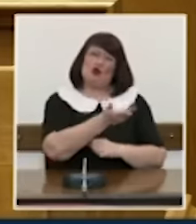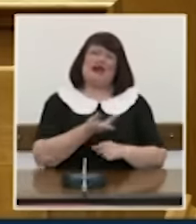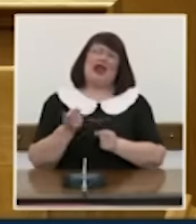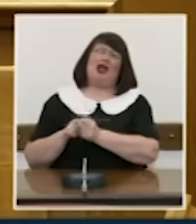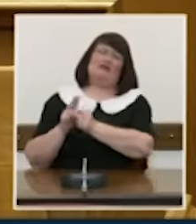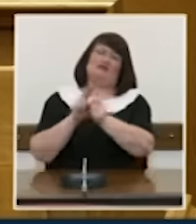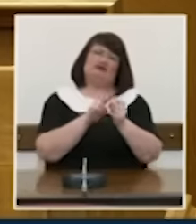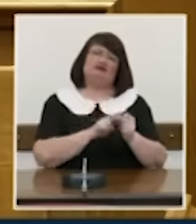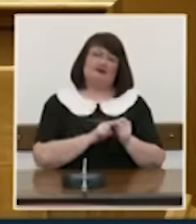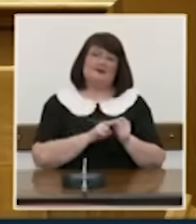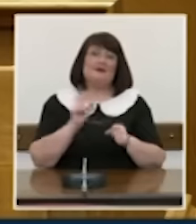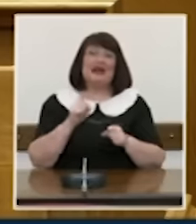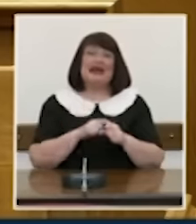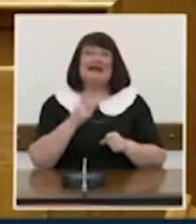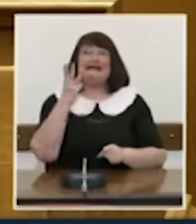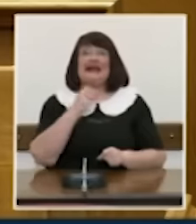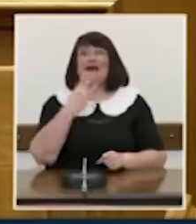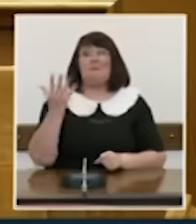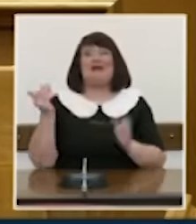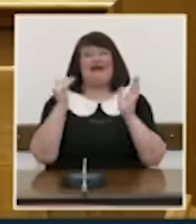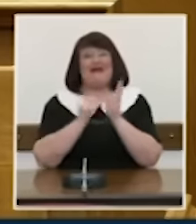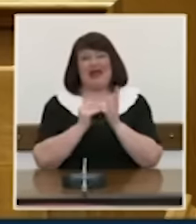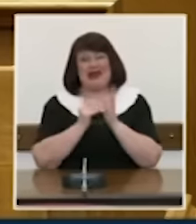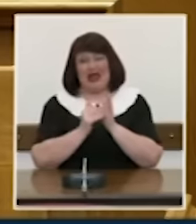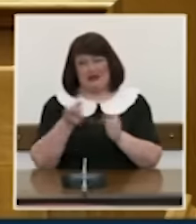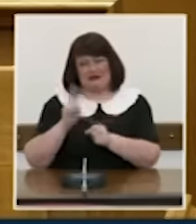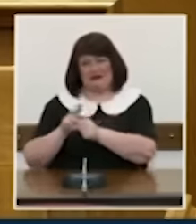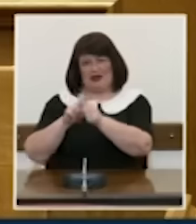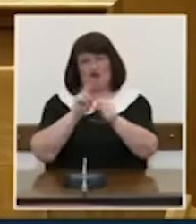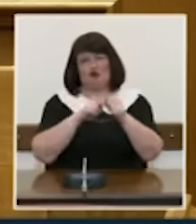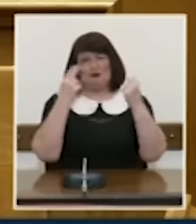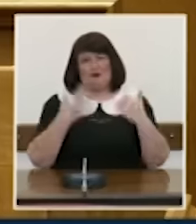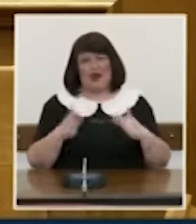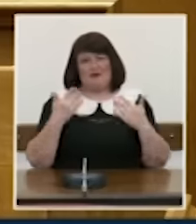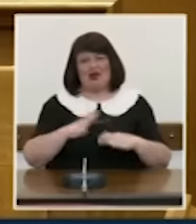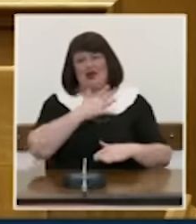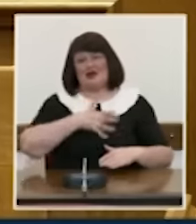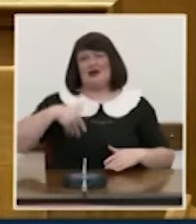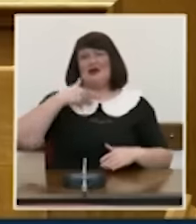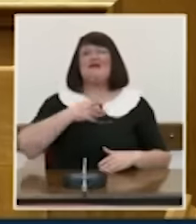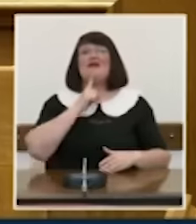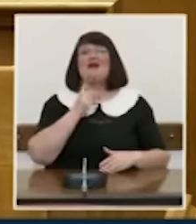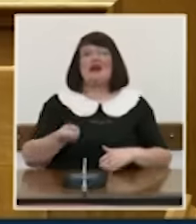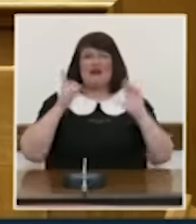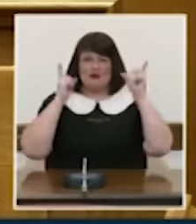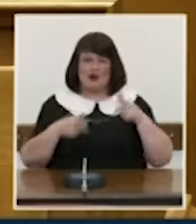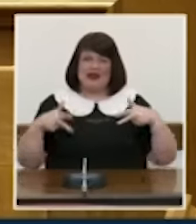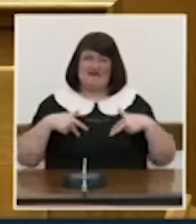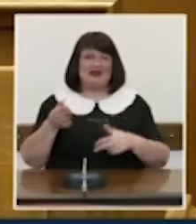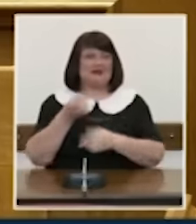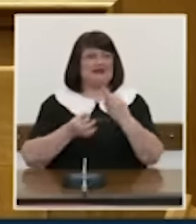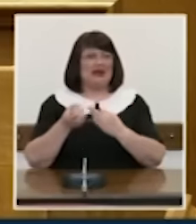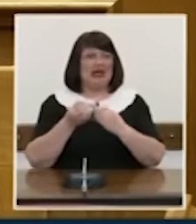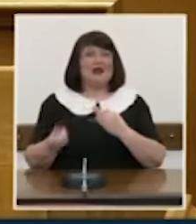μετρά πάνω από 35.000 νεκρούς, όπως θέλει να μας κάνει η κυβέρνηση της Νέας Δημοκρατίας. Μια Νέα